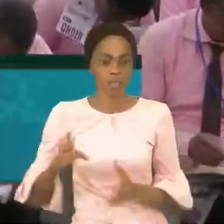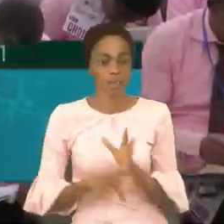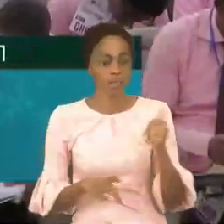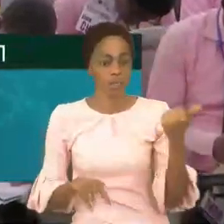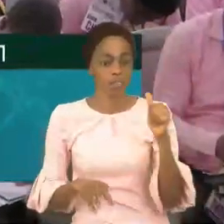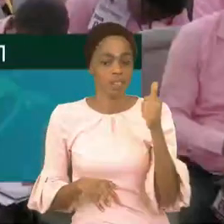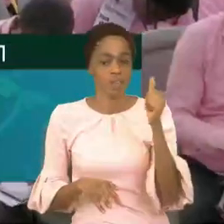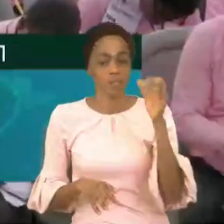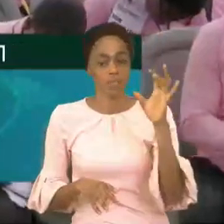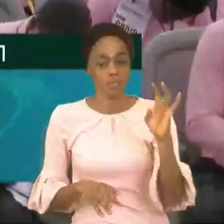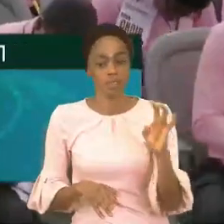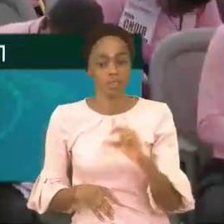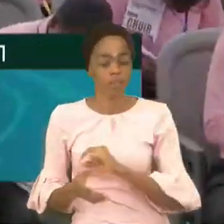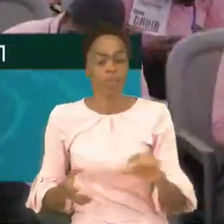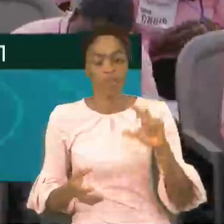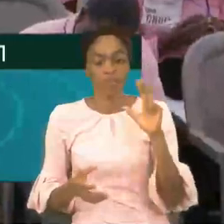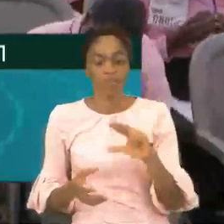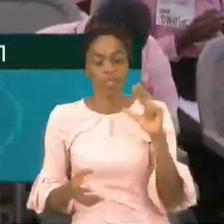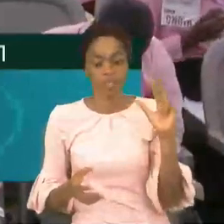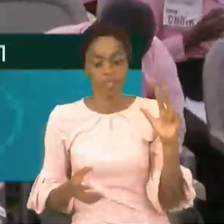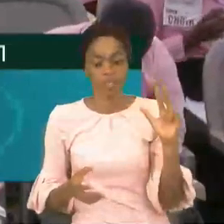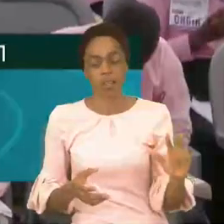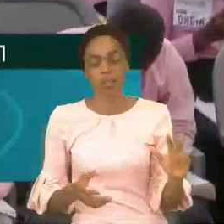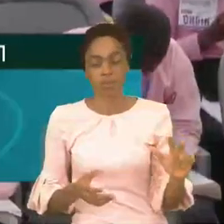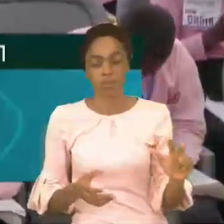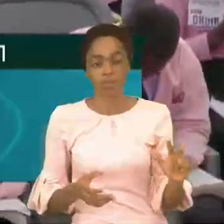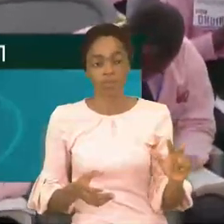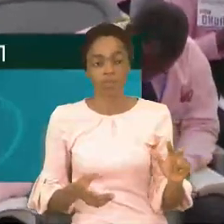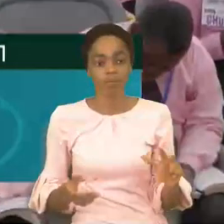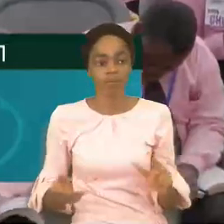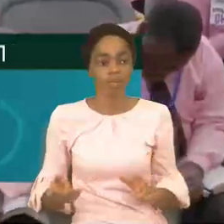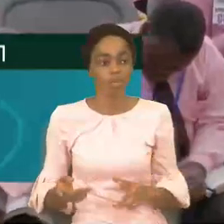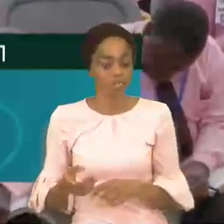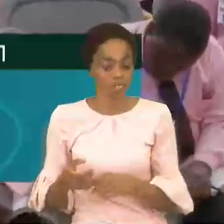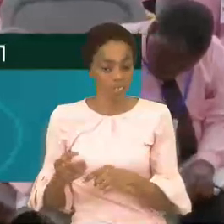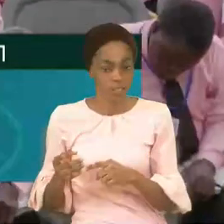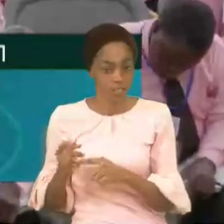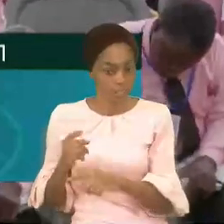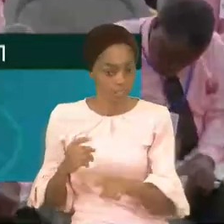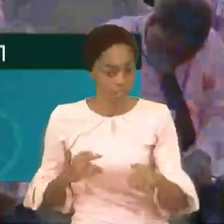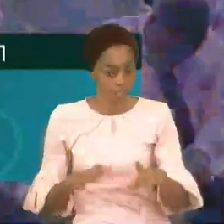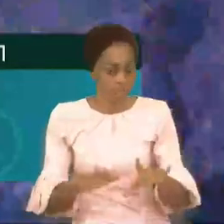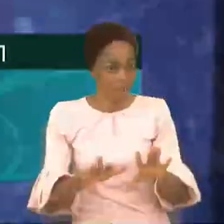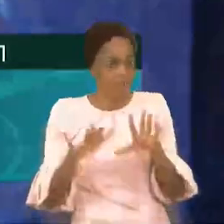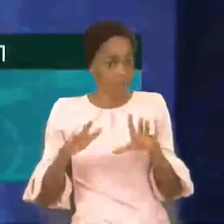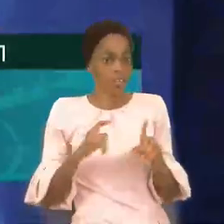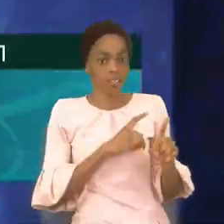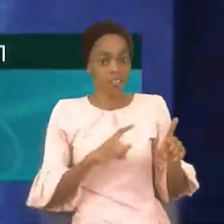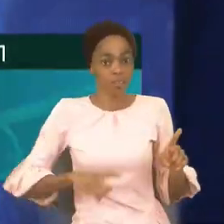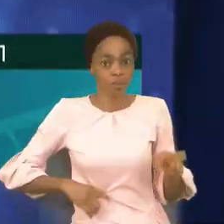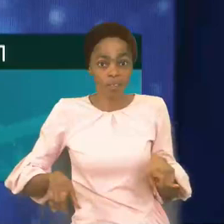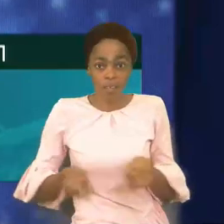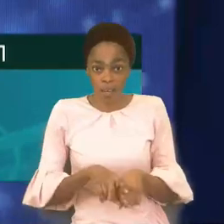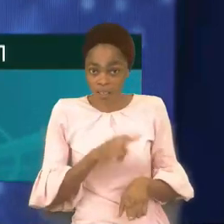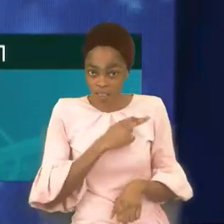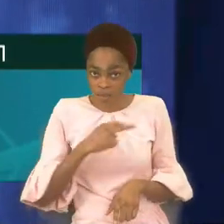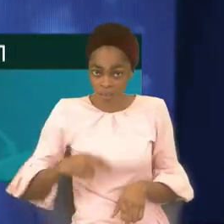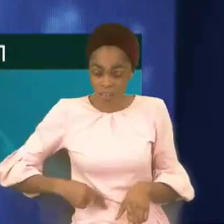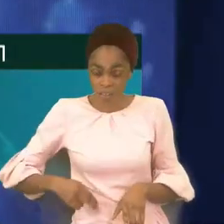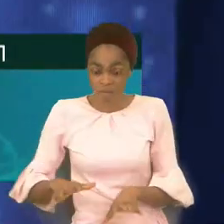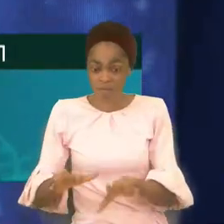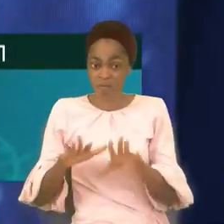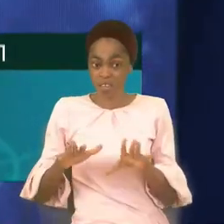En 2 Rois 17, 33. 2 Rois 17, 33. Ainsi craignait l'Éternel, comme Nebuchadnezzar